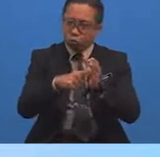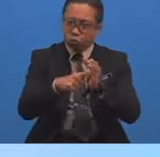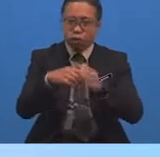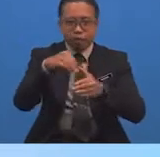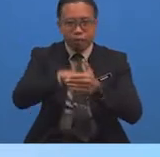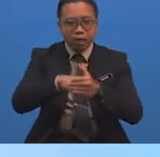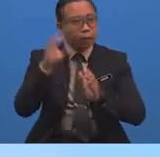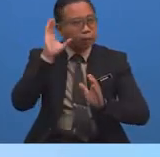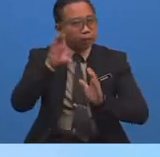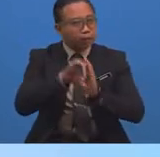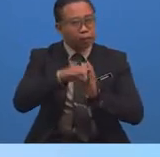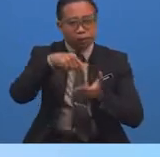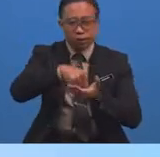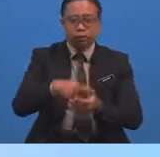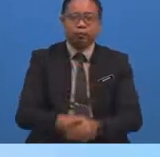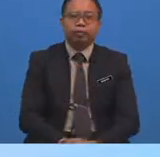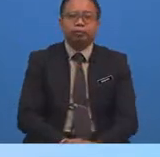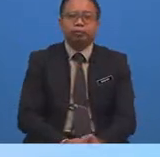dalam gambar ini